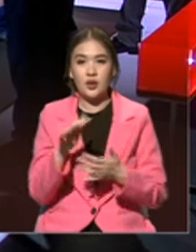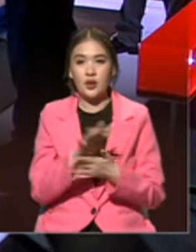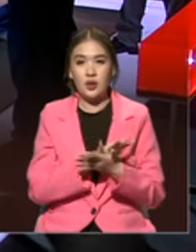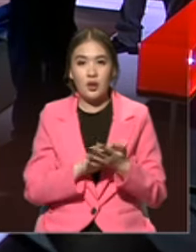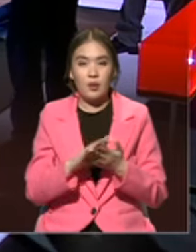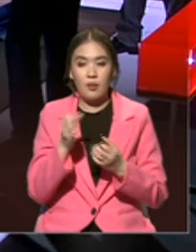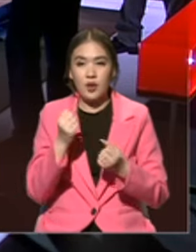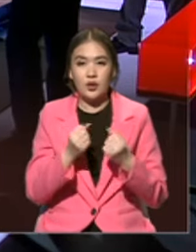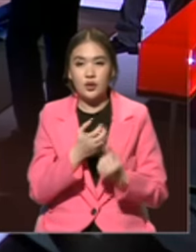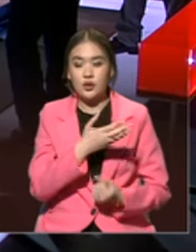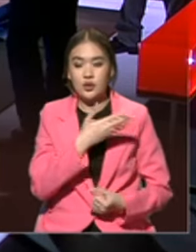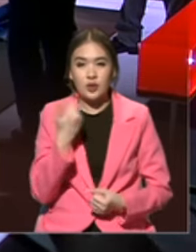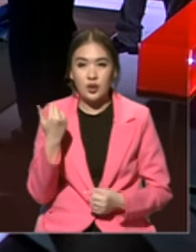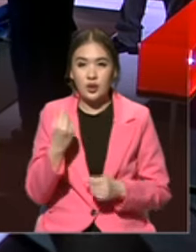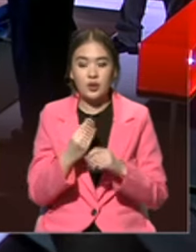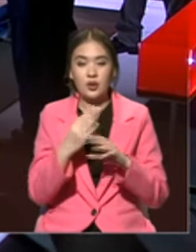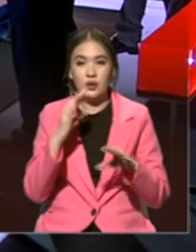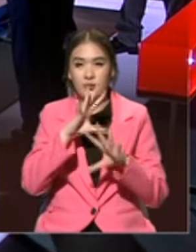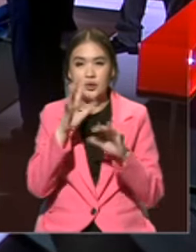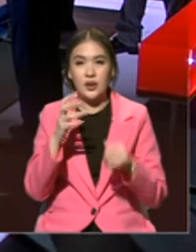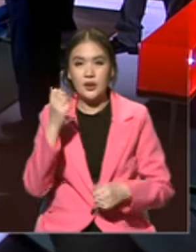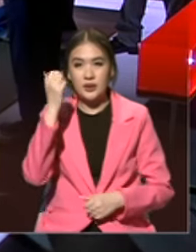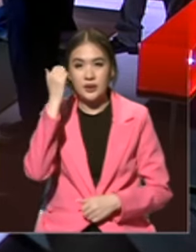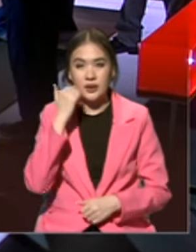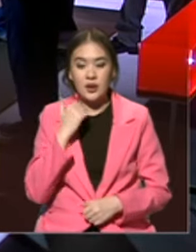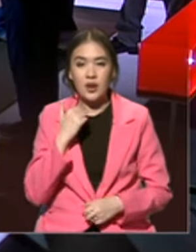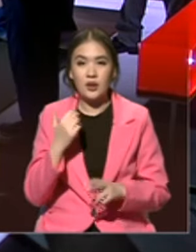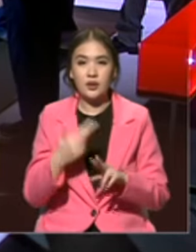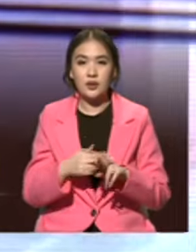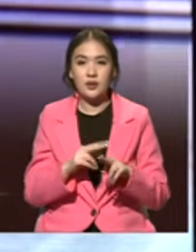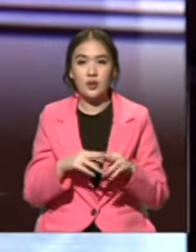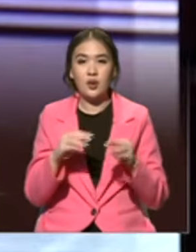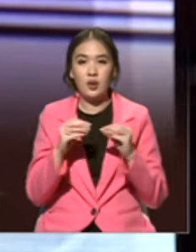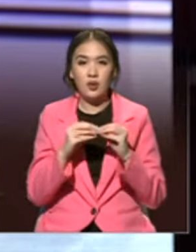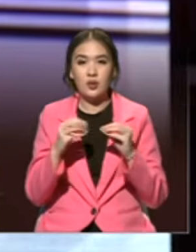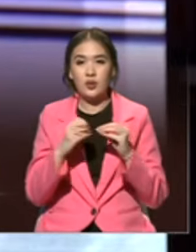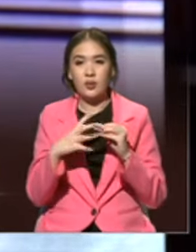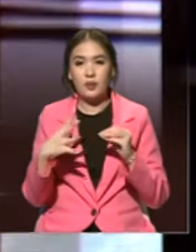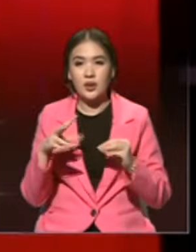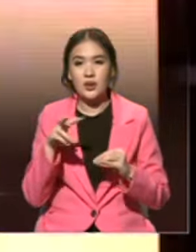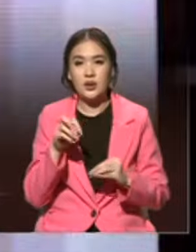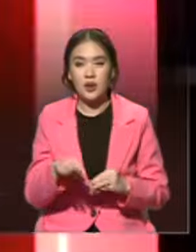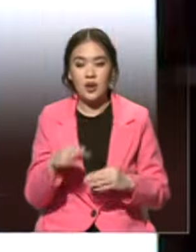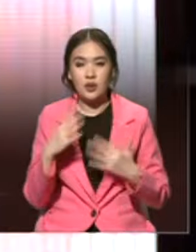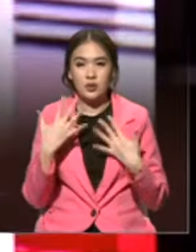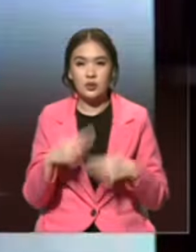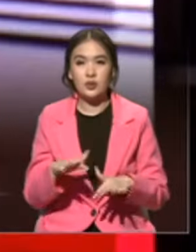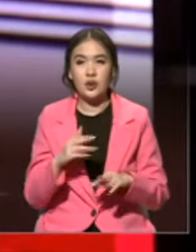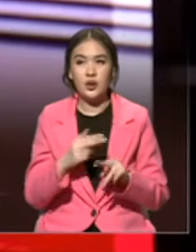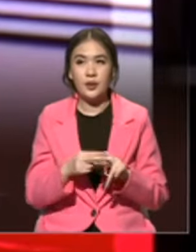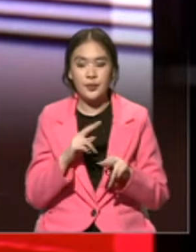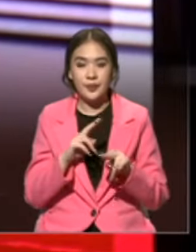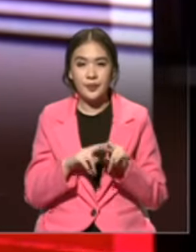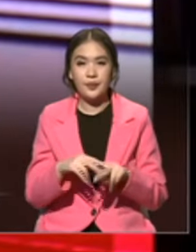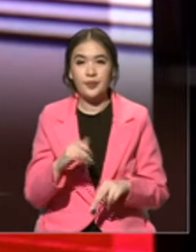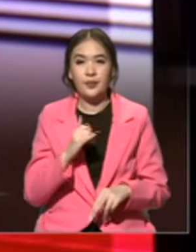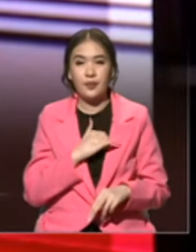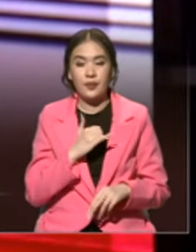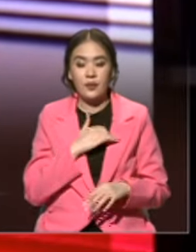автокөлік жоқ. Бірақ автокөліктердің бәрі ескірген, кемі 10 жыл, 15 жыл болған көліктер. Енді біздің